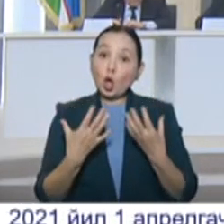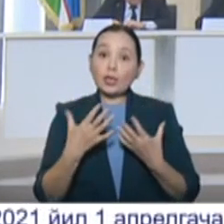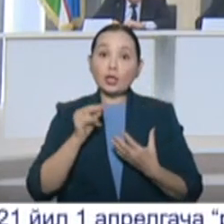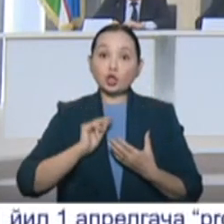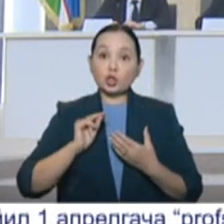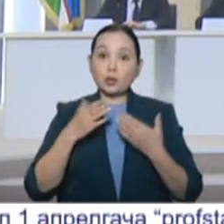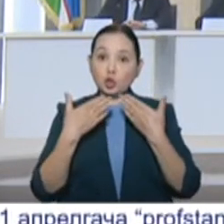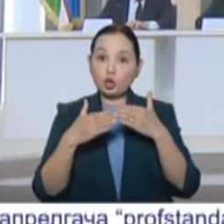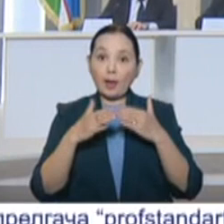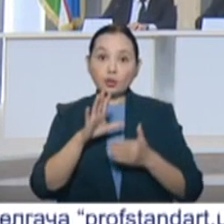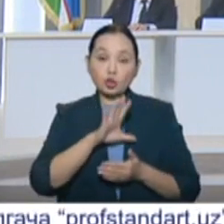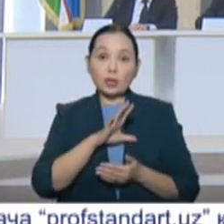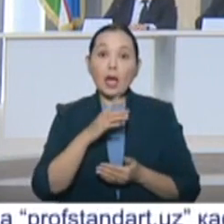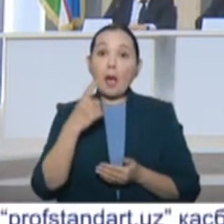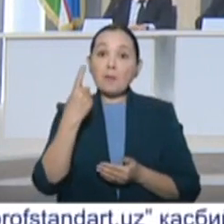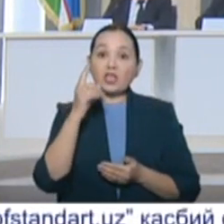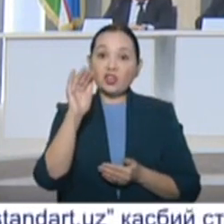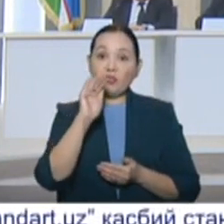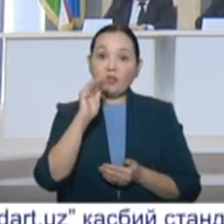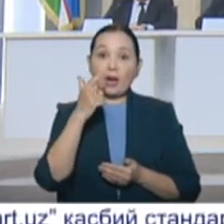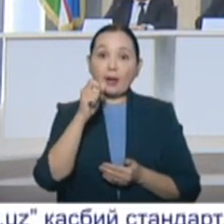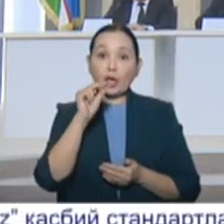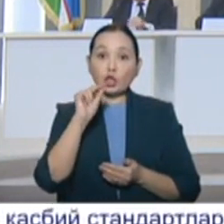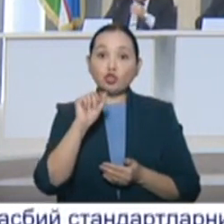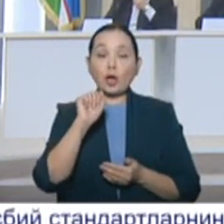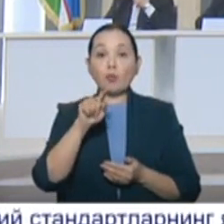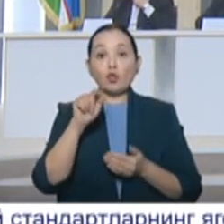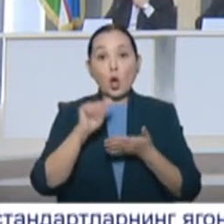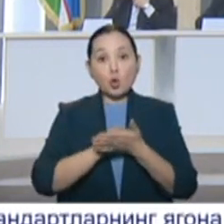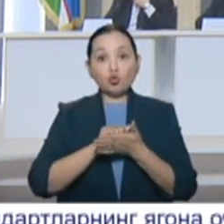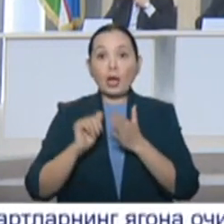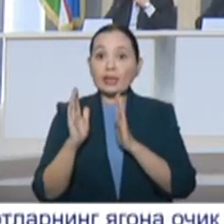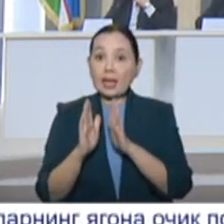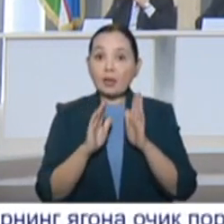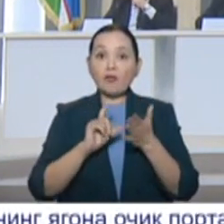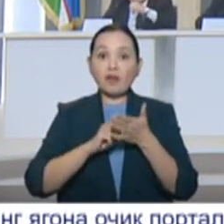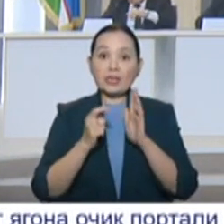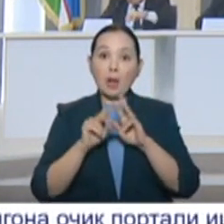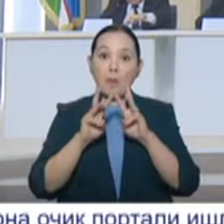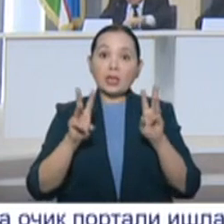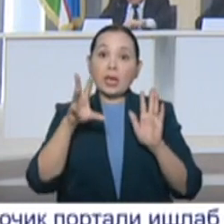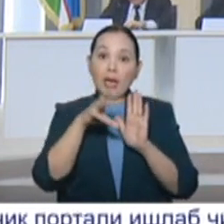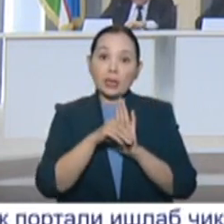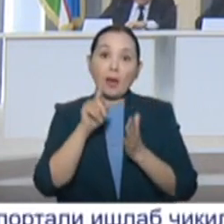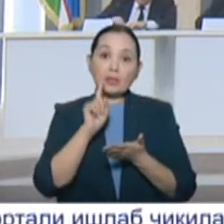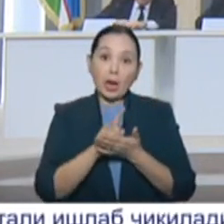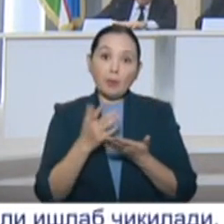chiqdik. 1 fevralgacha buni ham hujjat sifatida Vazirlar Mahkamasiga kiritamiz albatta